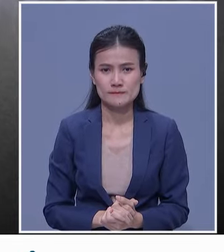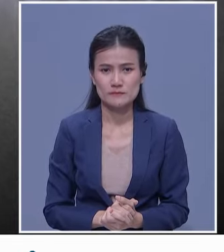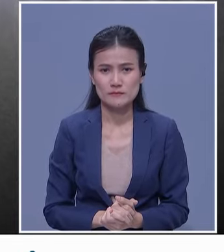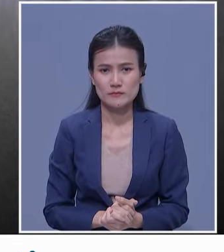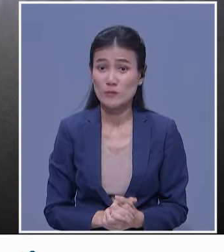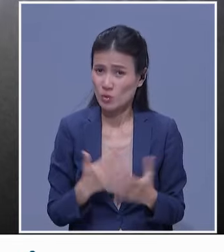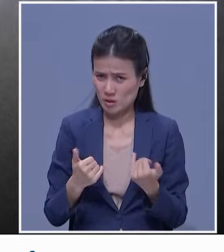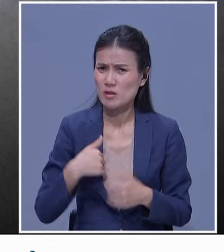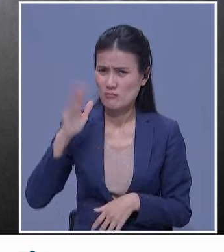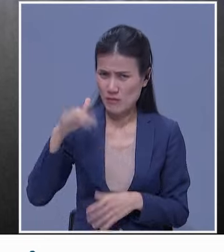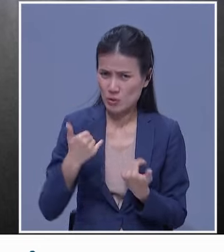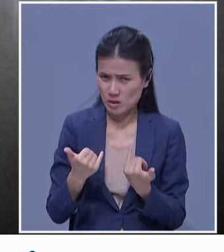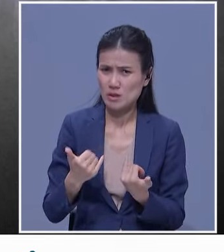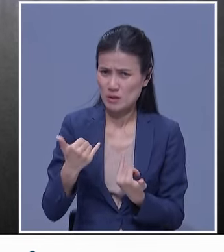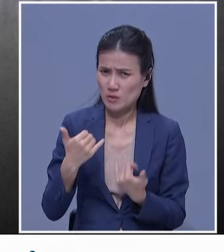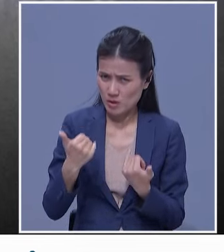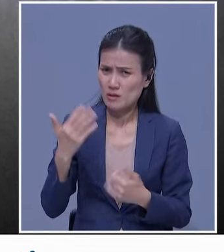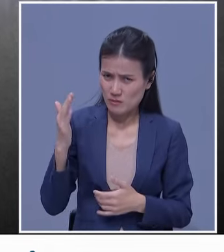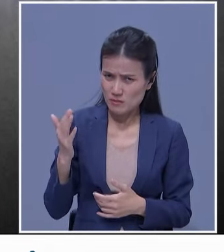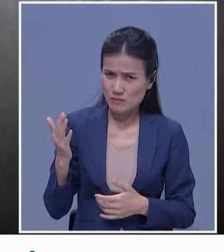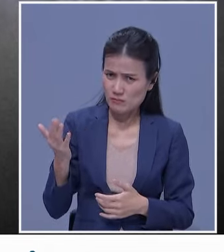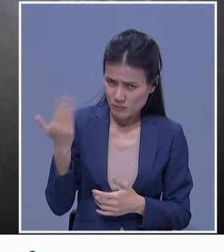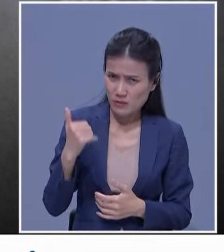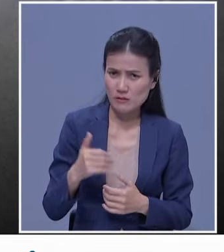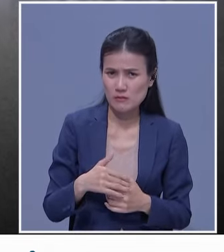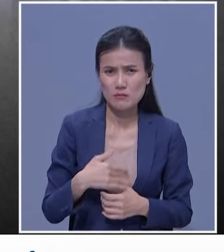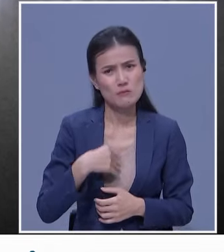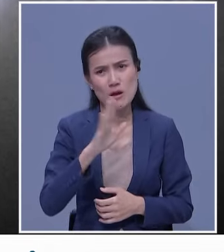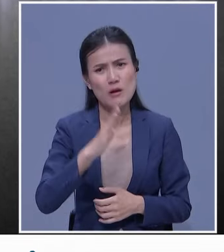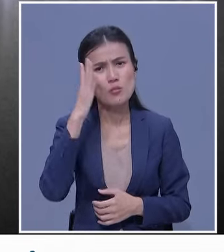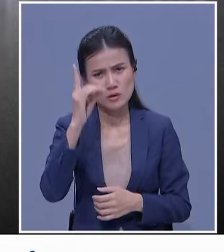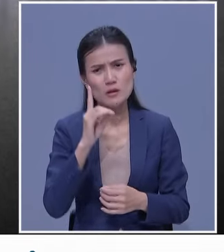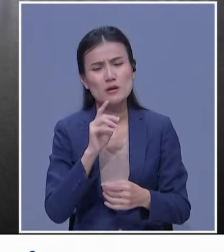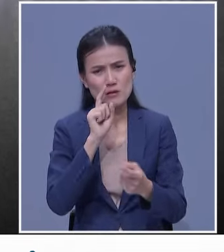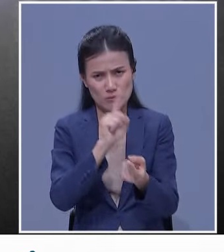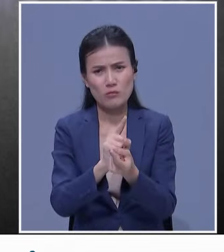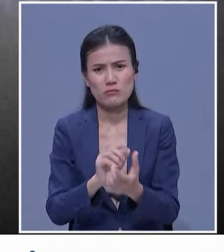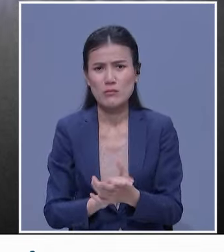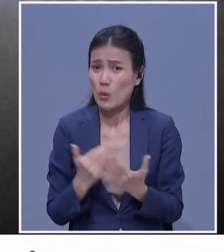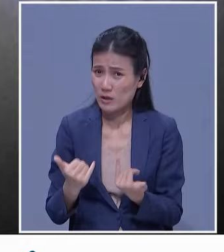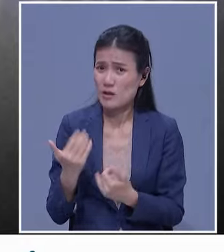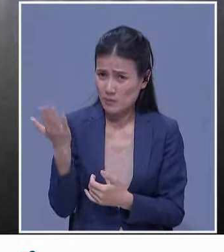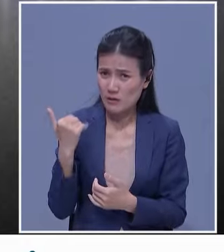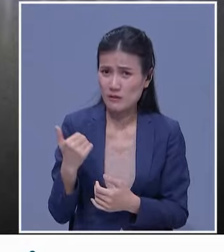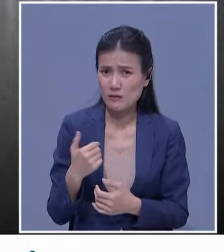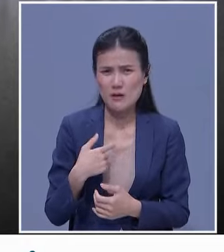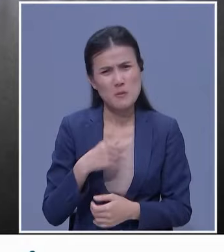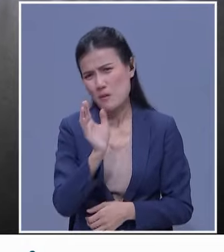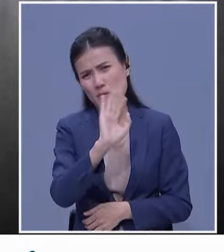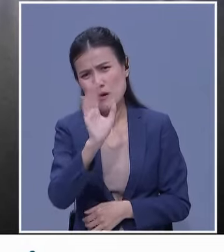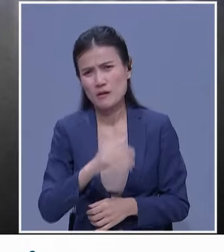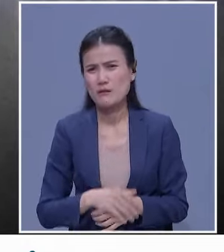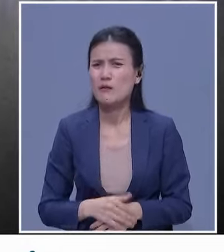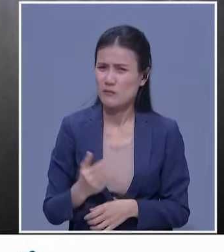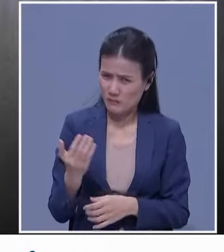ลงมาเลยพี่ลงมาตอนนี้เลยครับ น้องออกหมายจับเลยพรุ่งนี้พี่จะไปมอบตัว ลงมาตอนนี้เลยพี ่พี่ไม่ไป เชื่อผมเถ